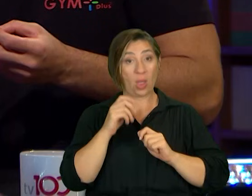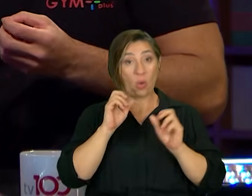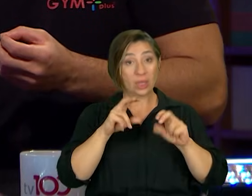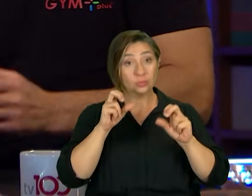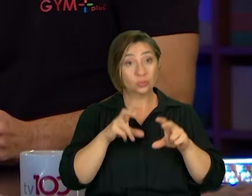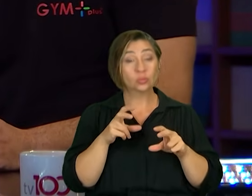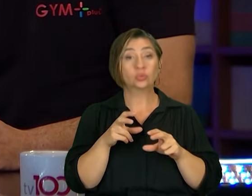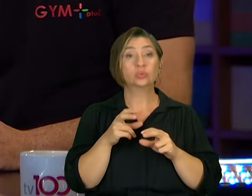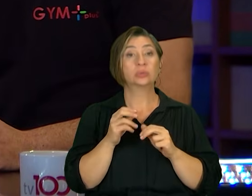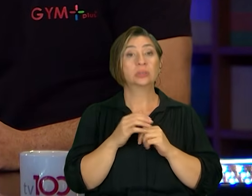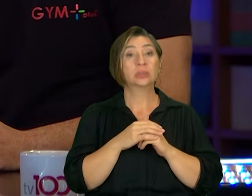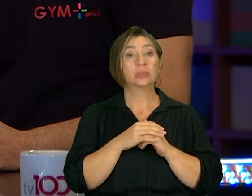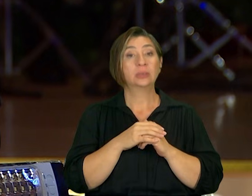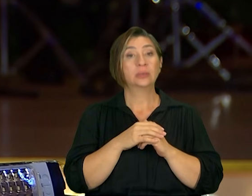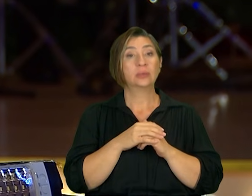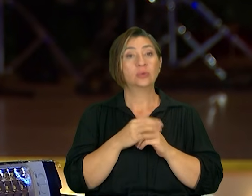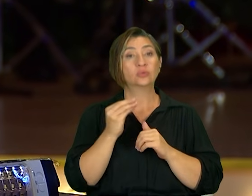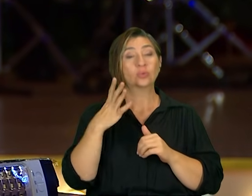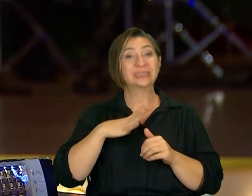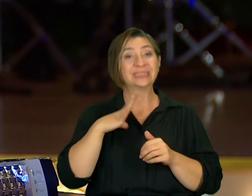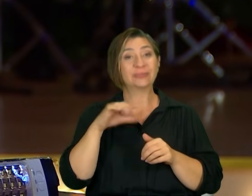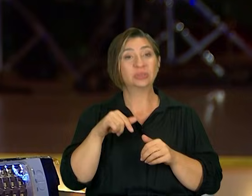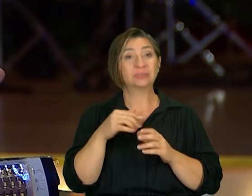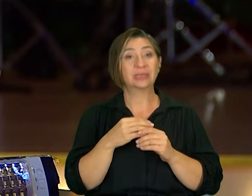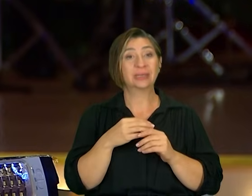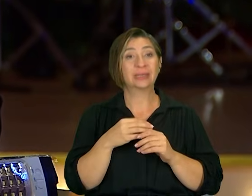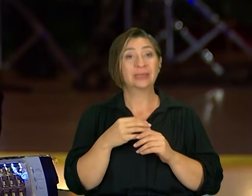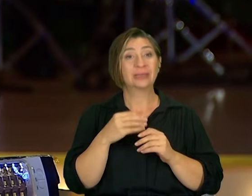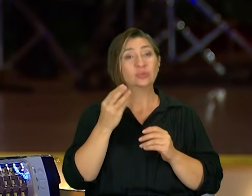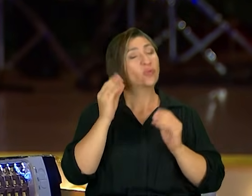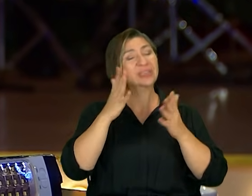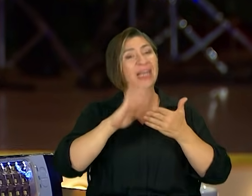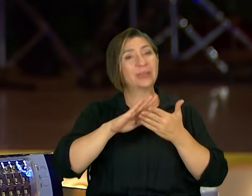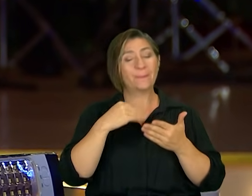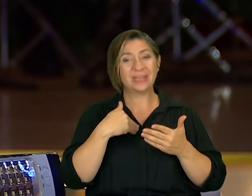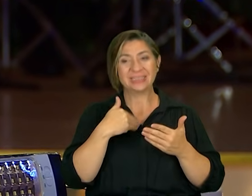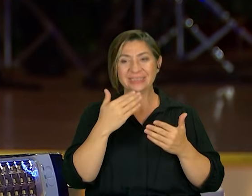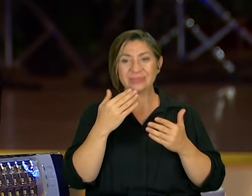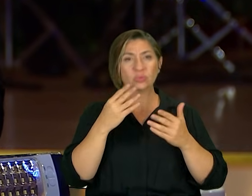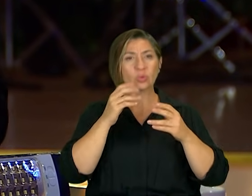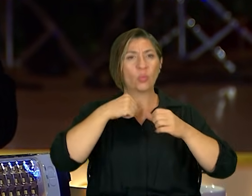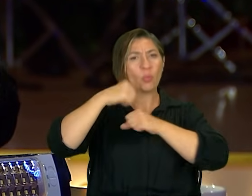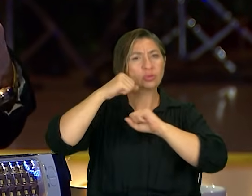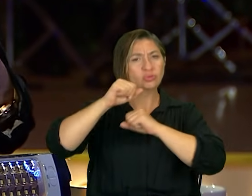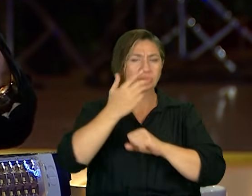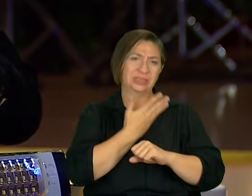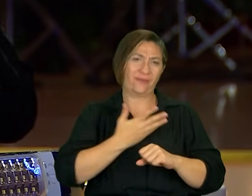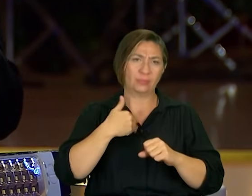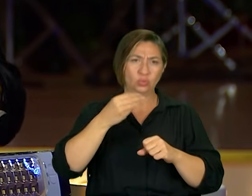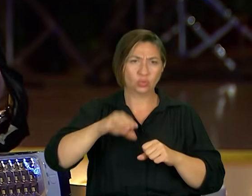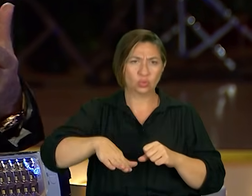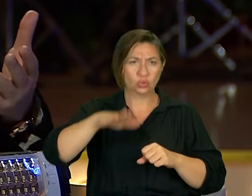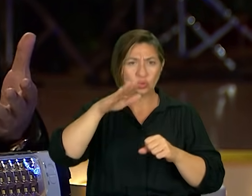Ben çok arzuladım bunu şimdi. Birçok arkadaşım, mesela ben de klasik bokstan hoşlanırım. Yani